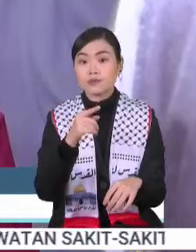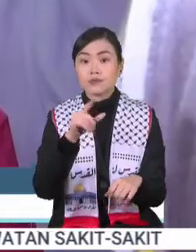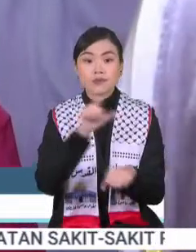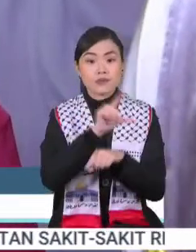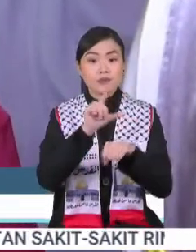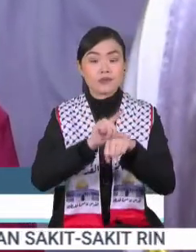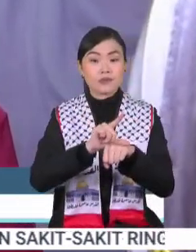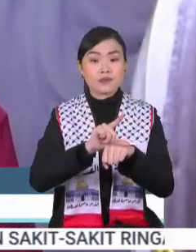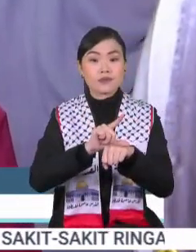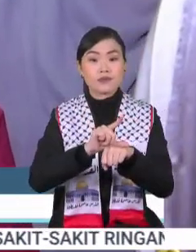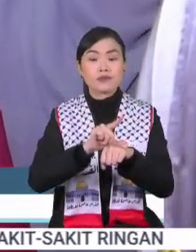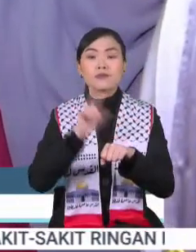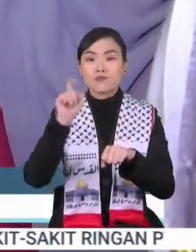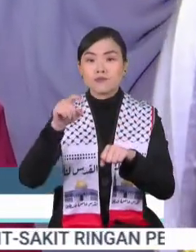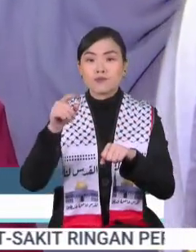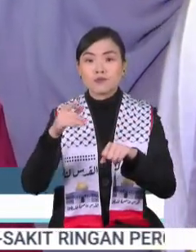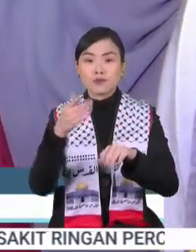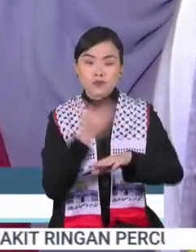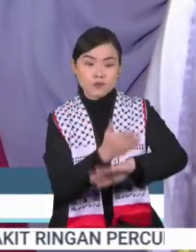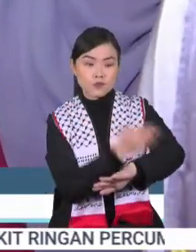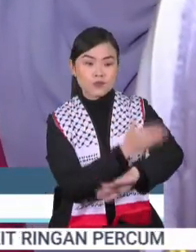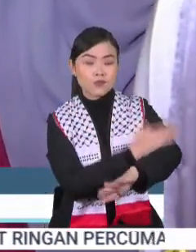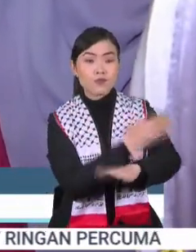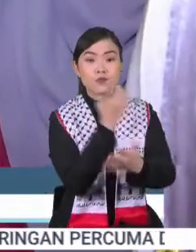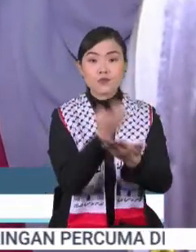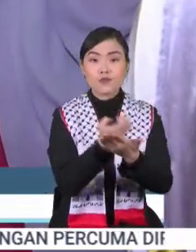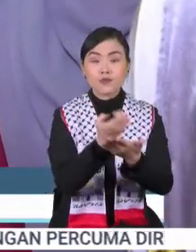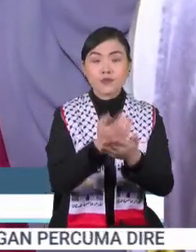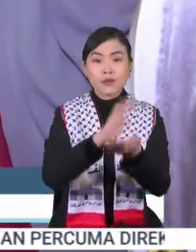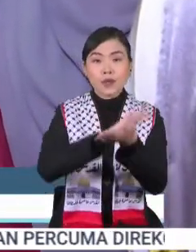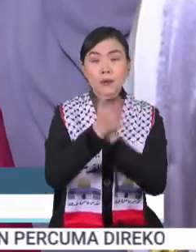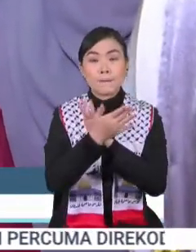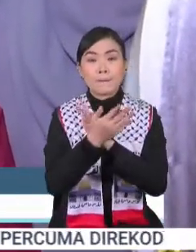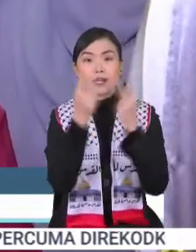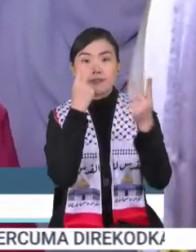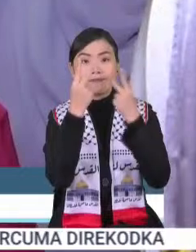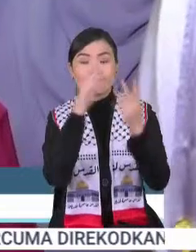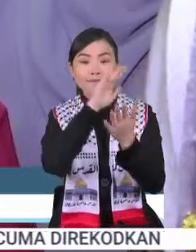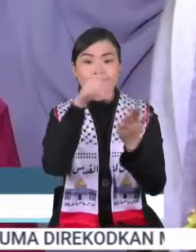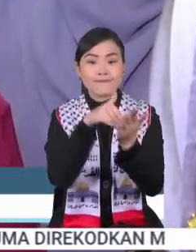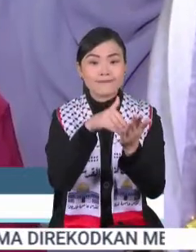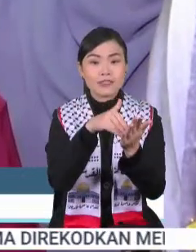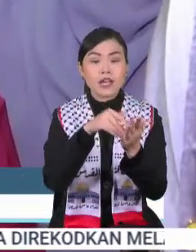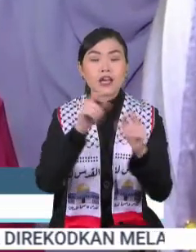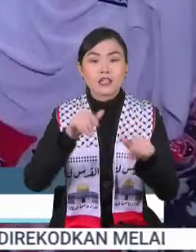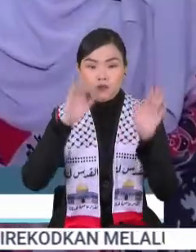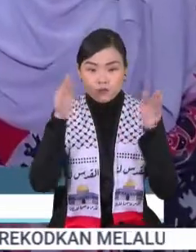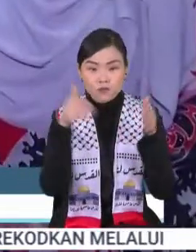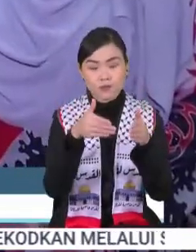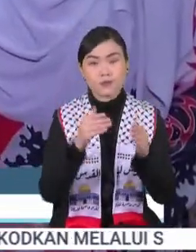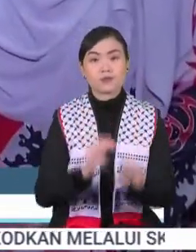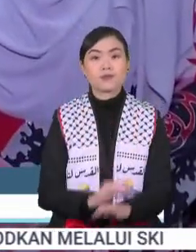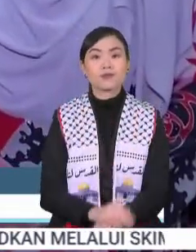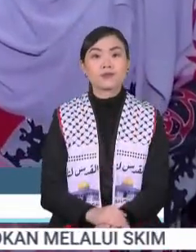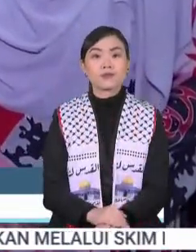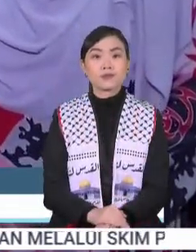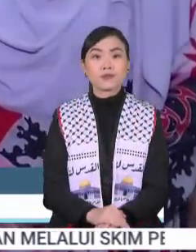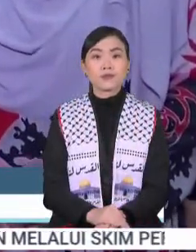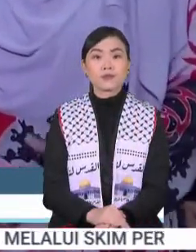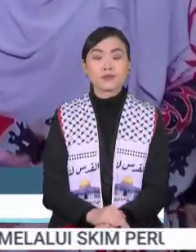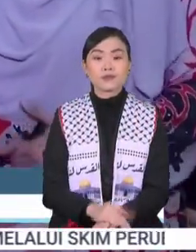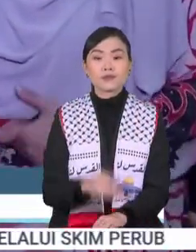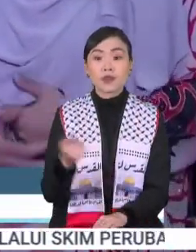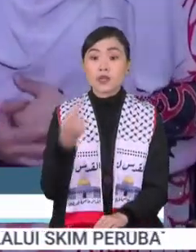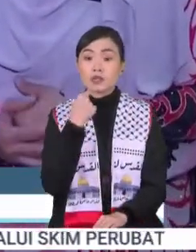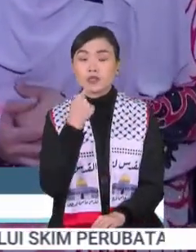Labuan untuk dibangunkan dari Sud ekonomi dan hak pelancongan jadi itu juga saya rasa perlu diberikan keutamaan